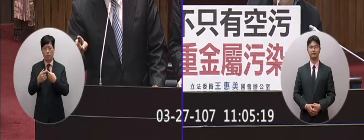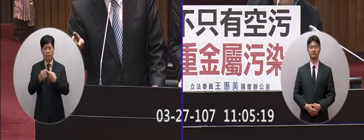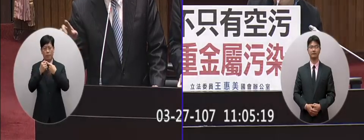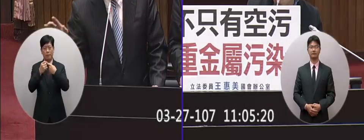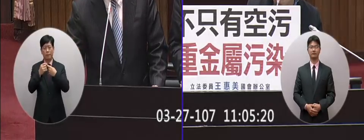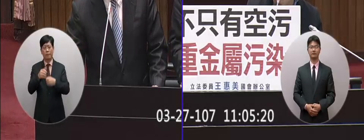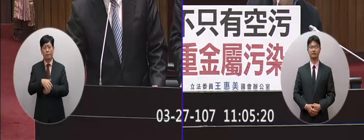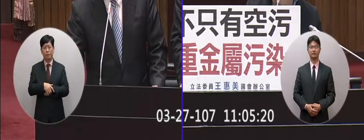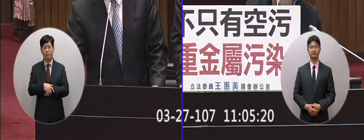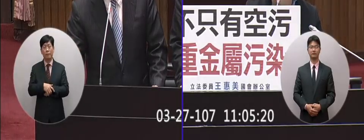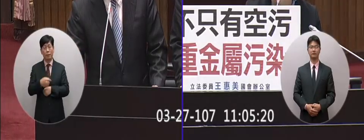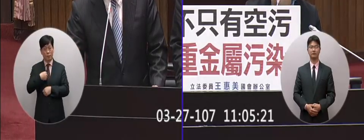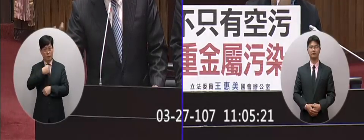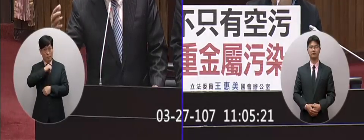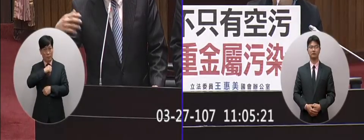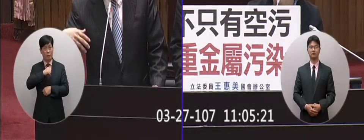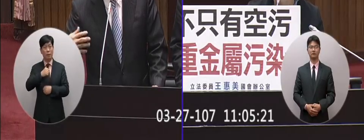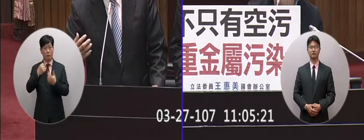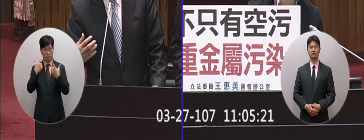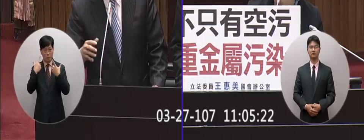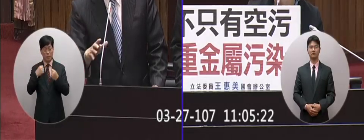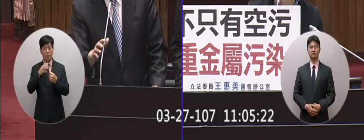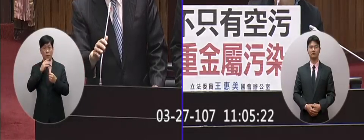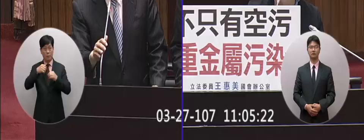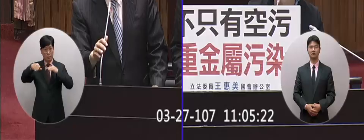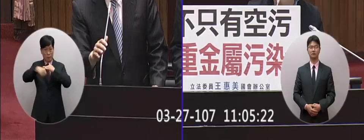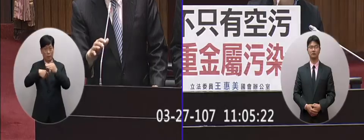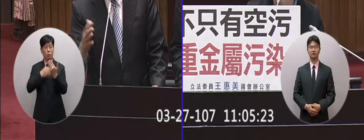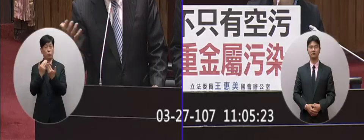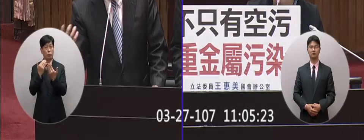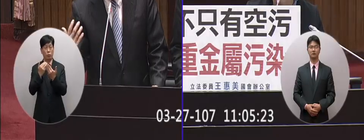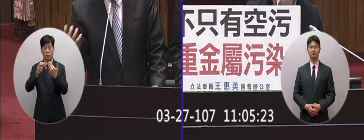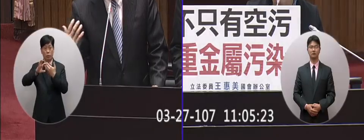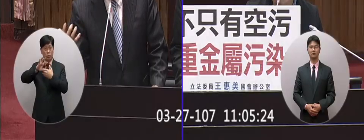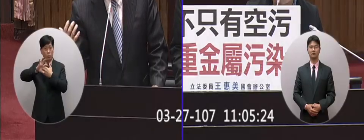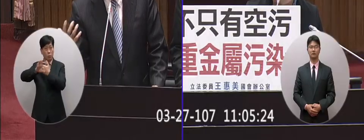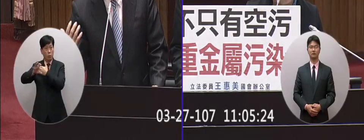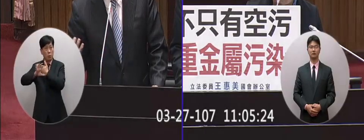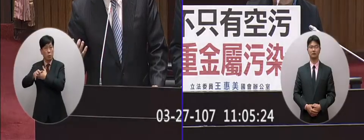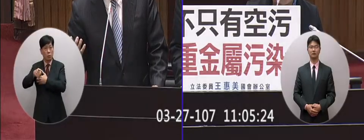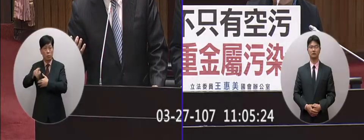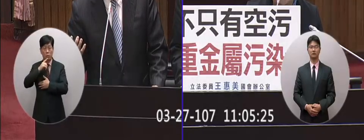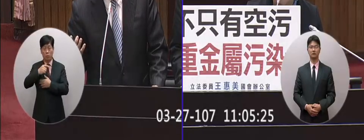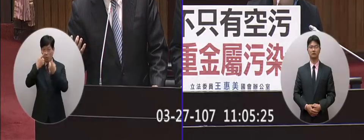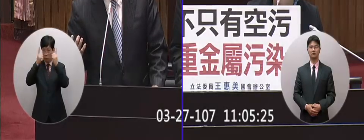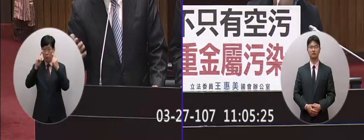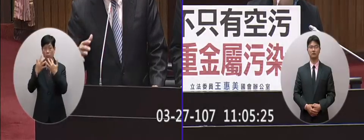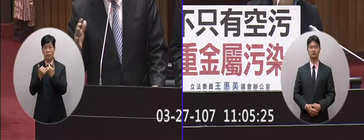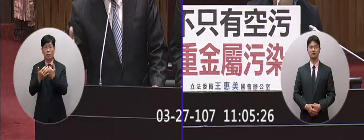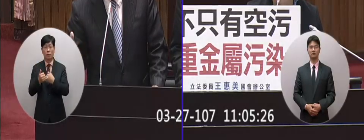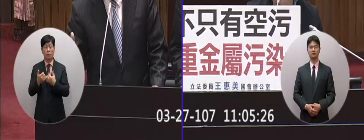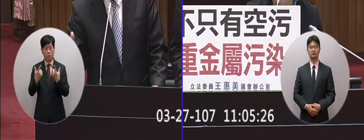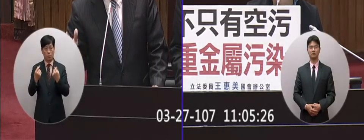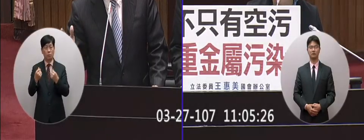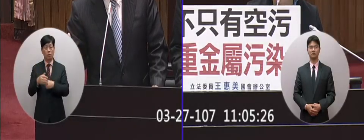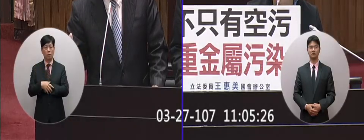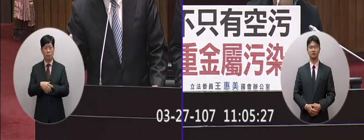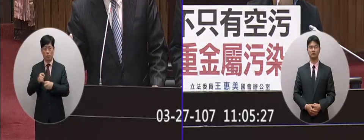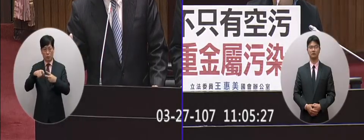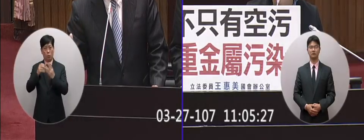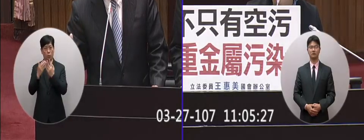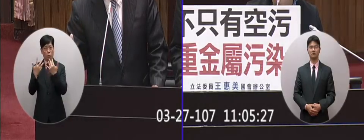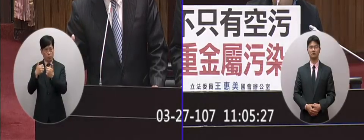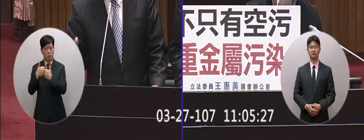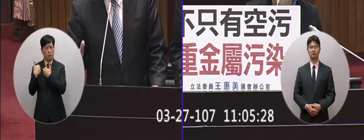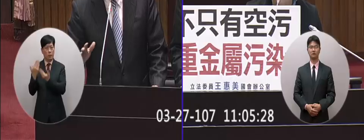就是我们在台湾已经进来就读的这些海外的这个大专青年，我们提供攻读的